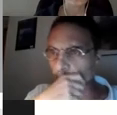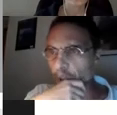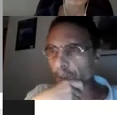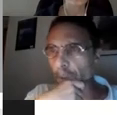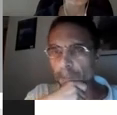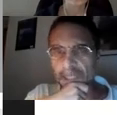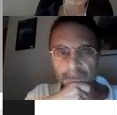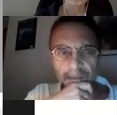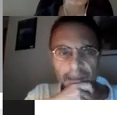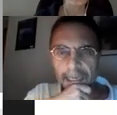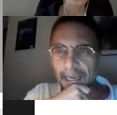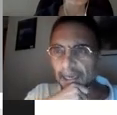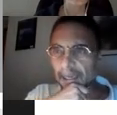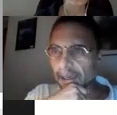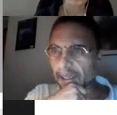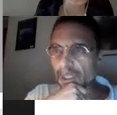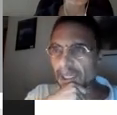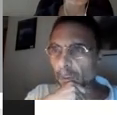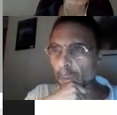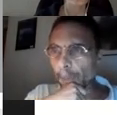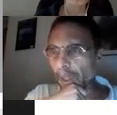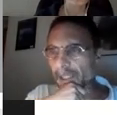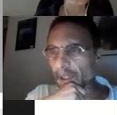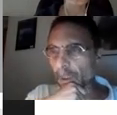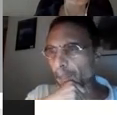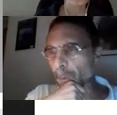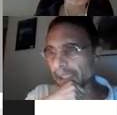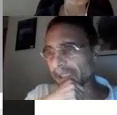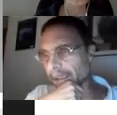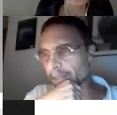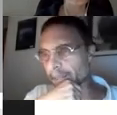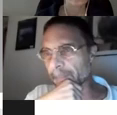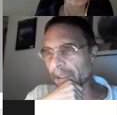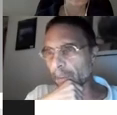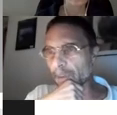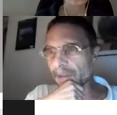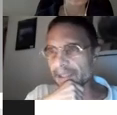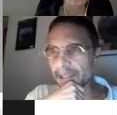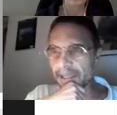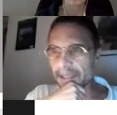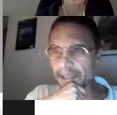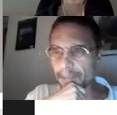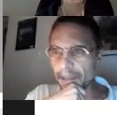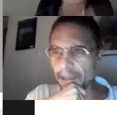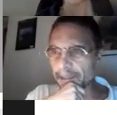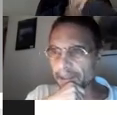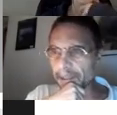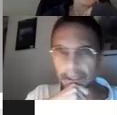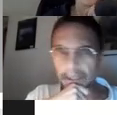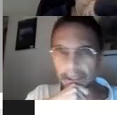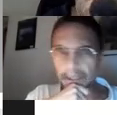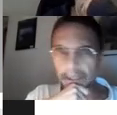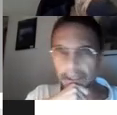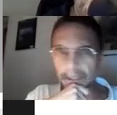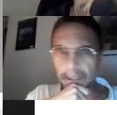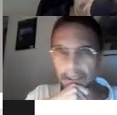centro OBSERVA e ha registrato una polarizzazione importante, per alcuni versi anche drammatica,